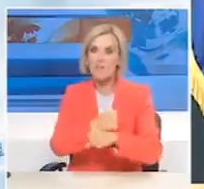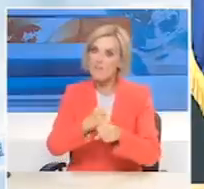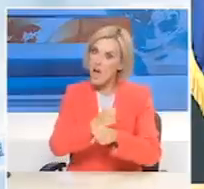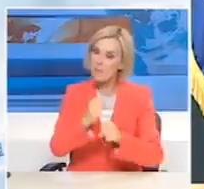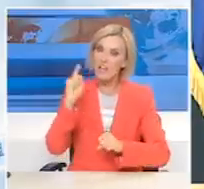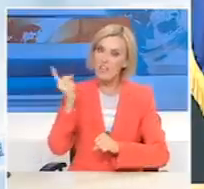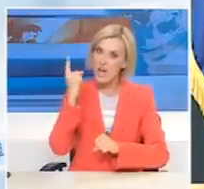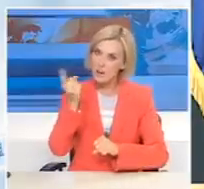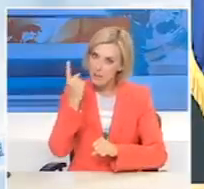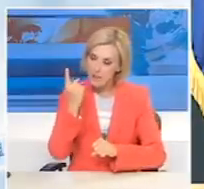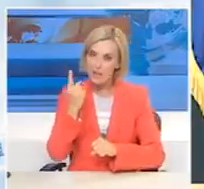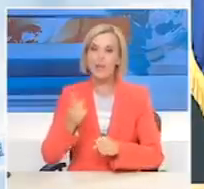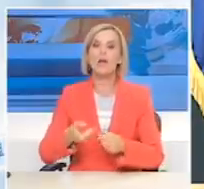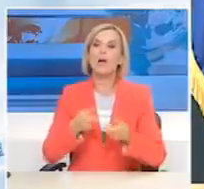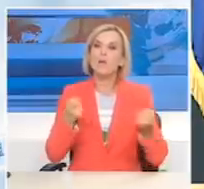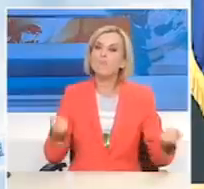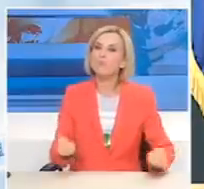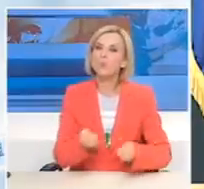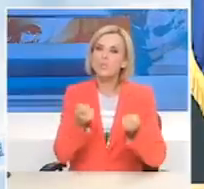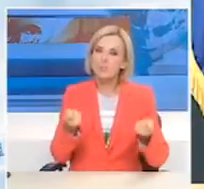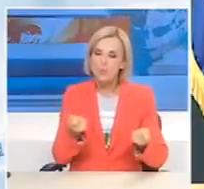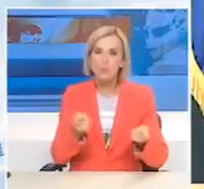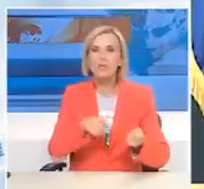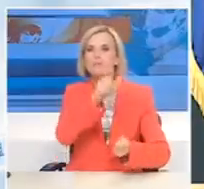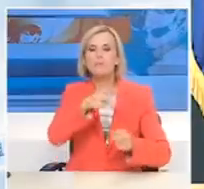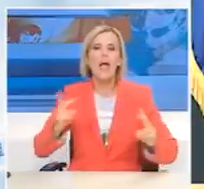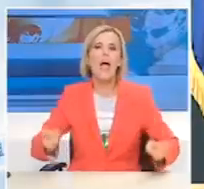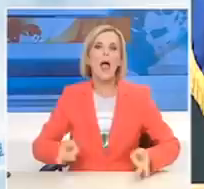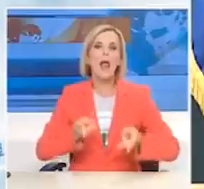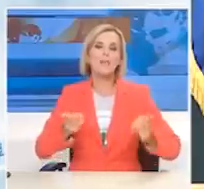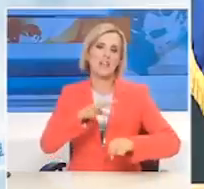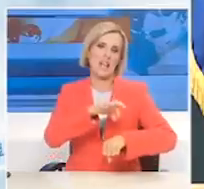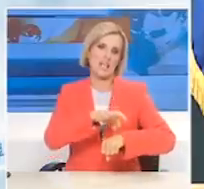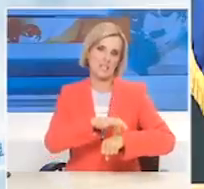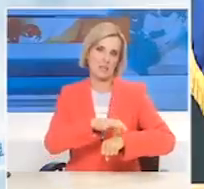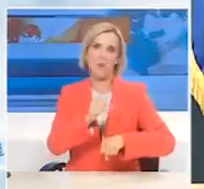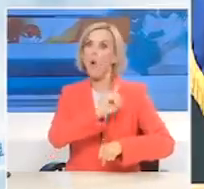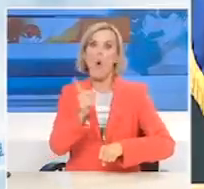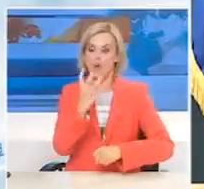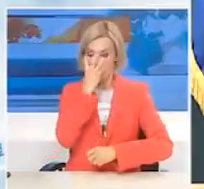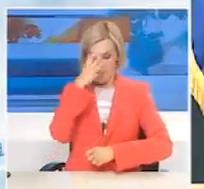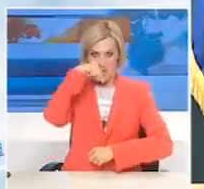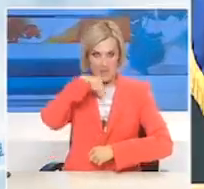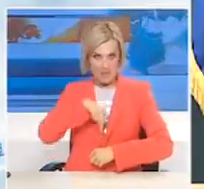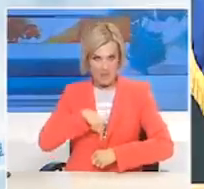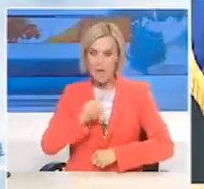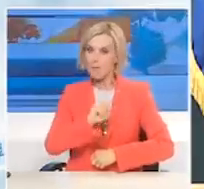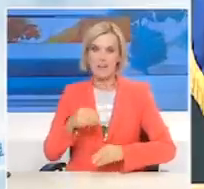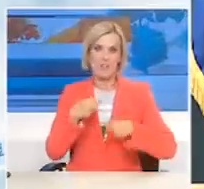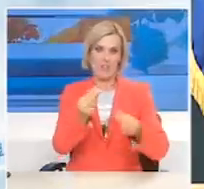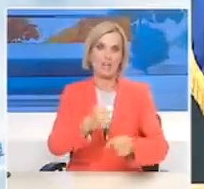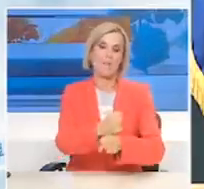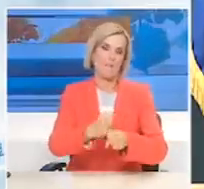μελέτες για παρηγορητική χρήση σε ασθενείς χωρίς μηχανική υποστήριξη, δηλαδή αυτούς που δεν είναι στον αναπνευστήρα, αυτούς που δεν είναι τόσο σοβαρά ώστε